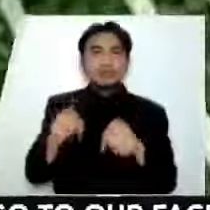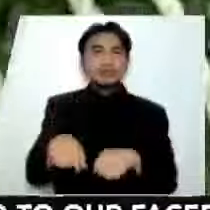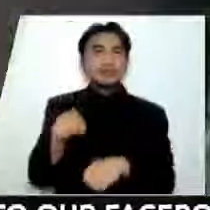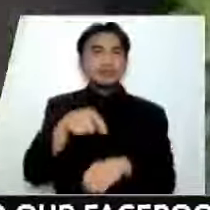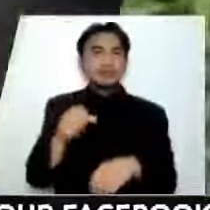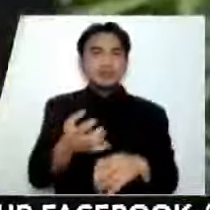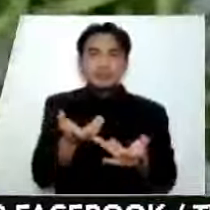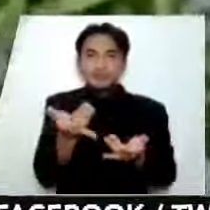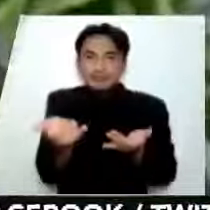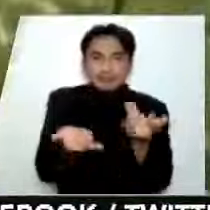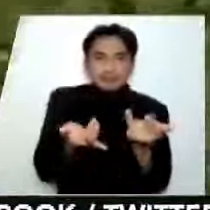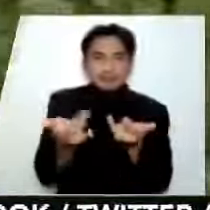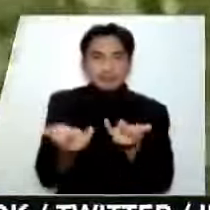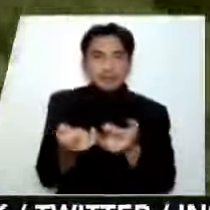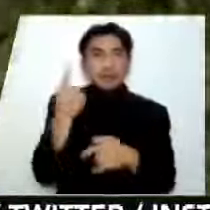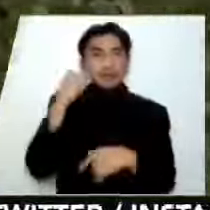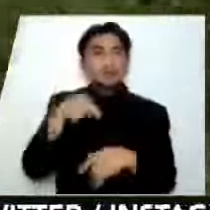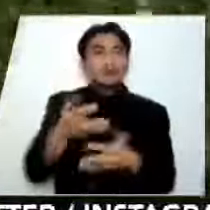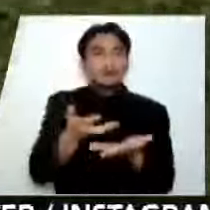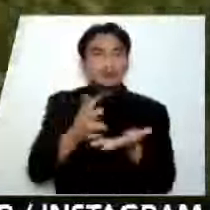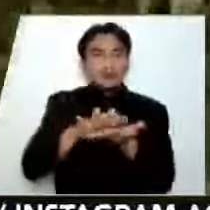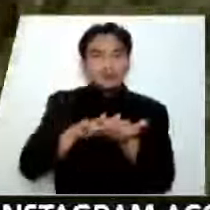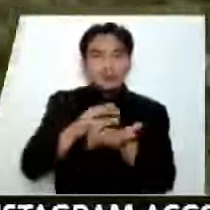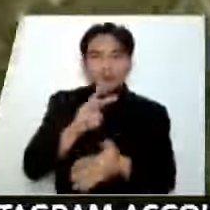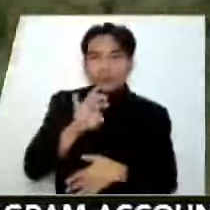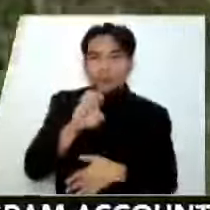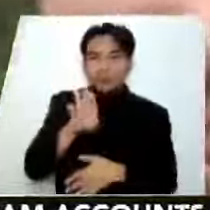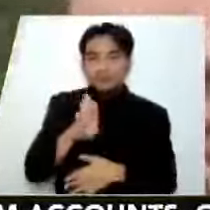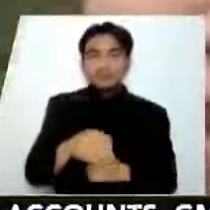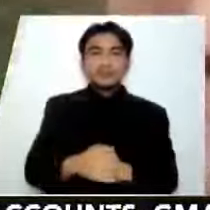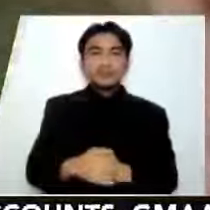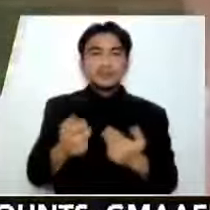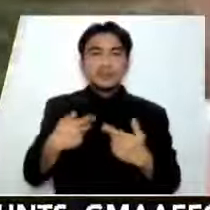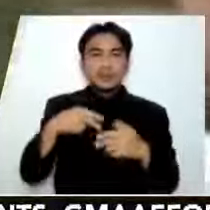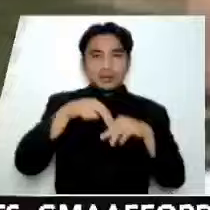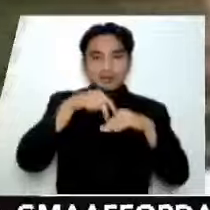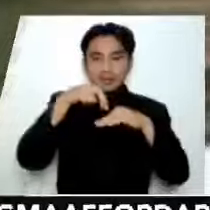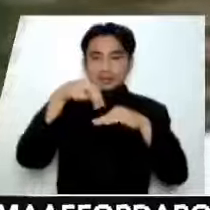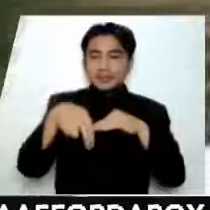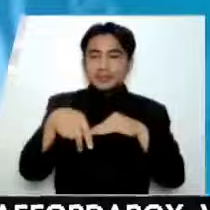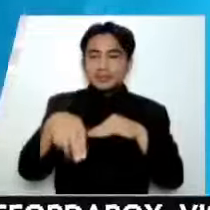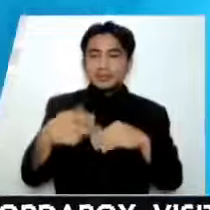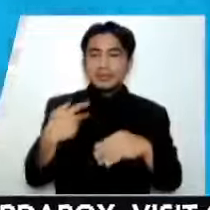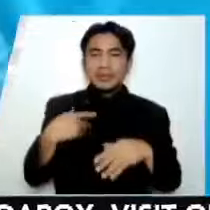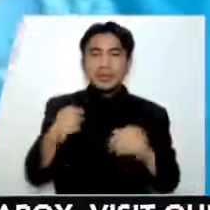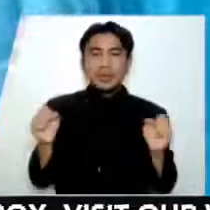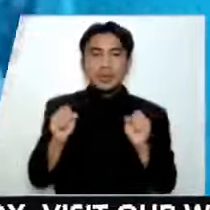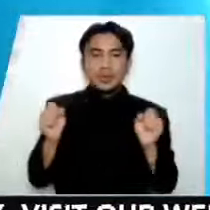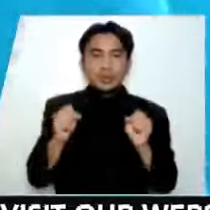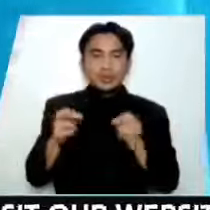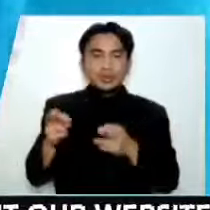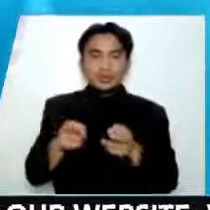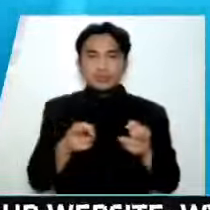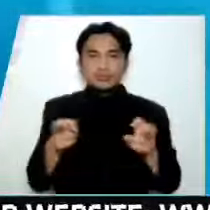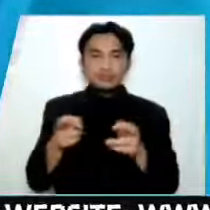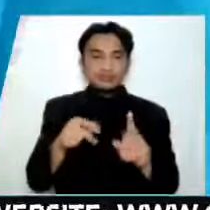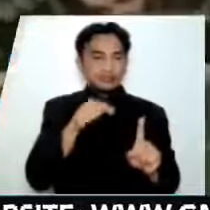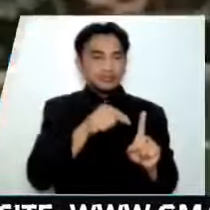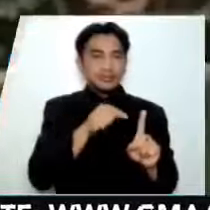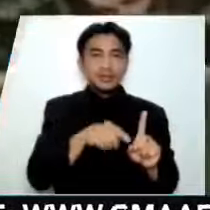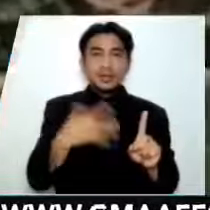web. Pagbaba sa kabilang side ng bundok, malamig na ilog ang sasalubong. Kaya si Olivia, totot